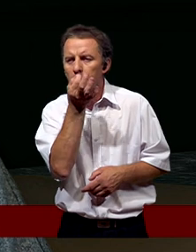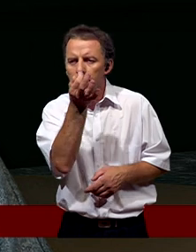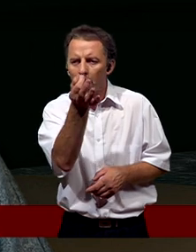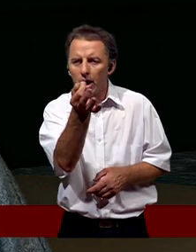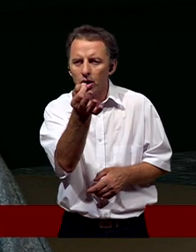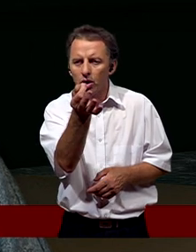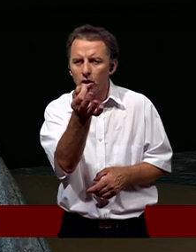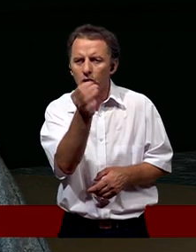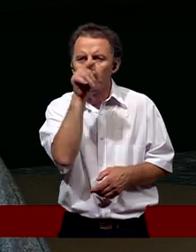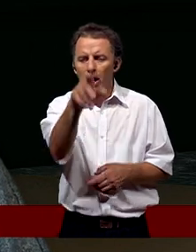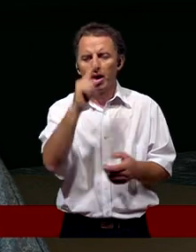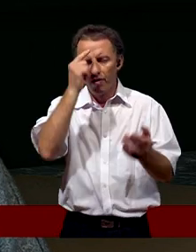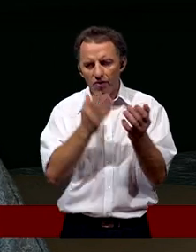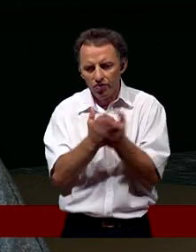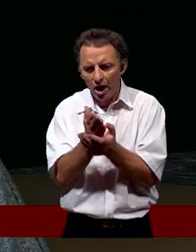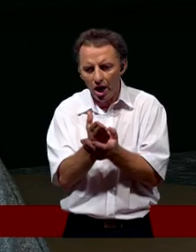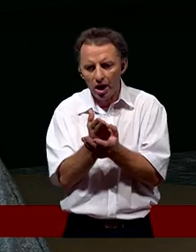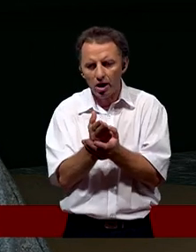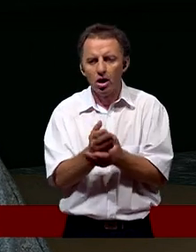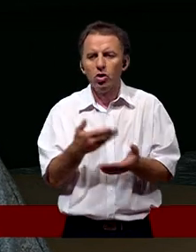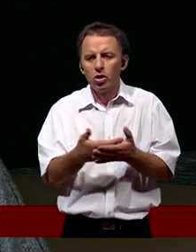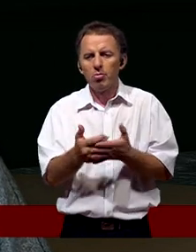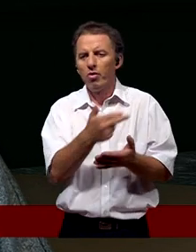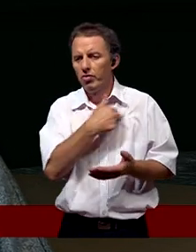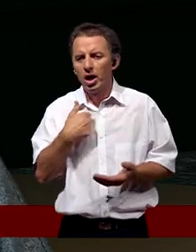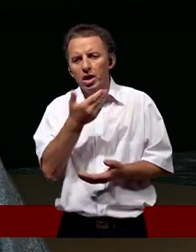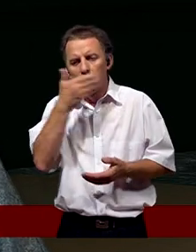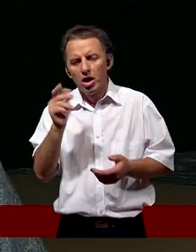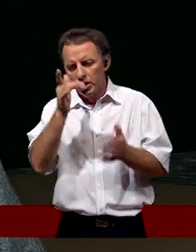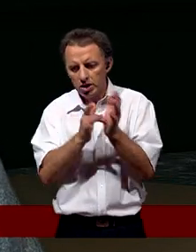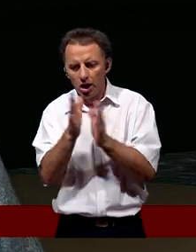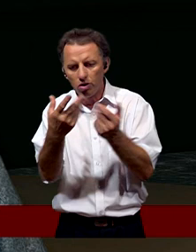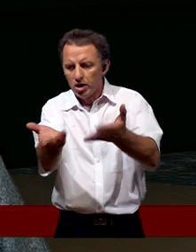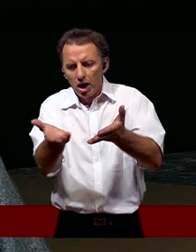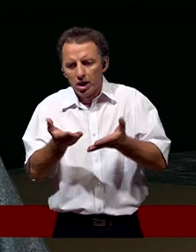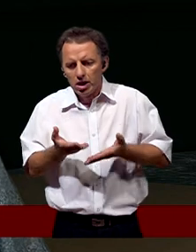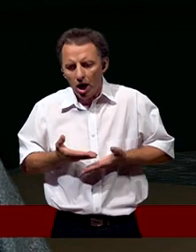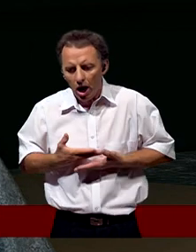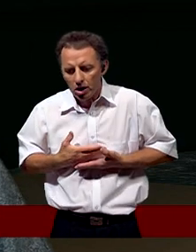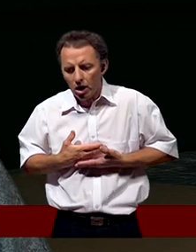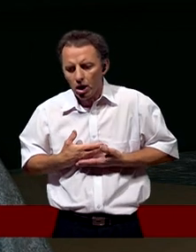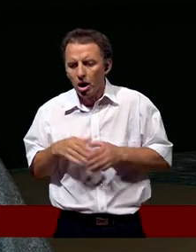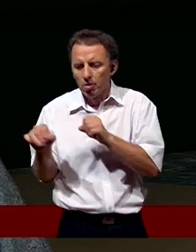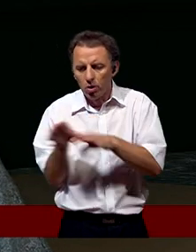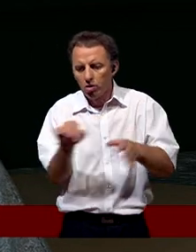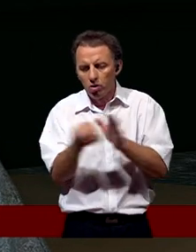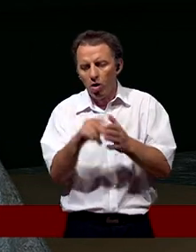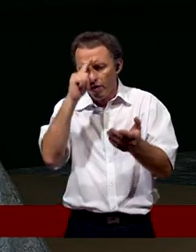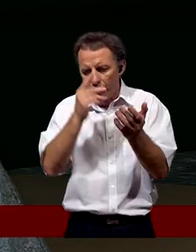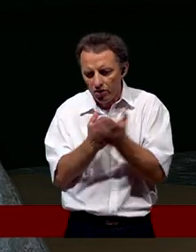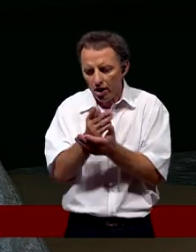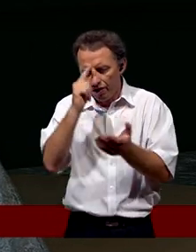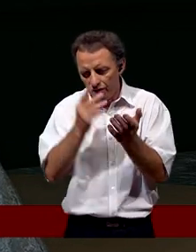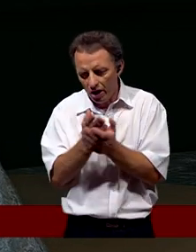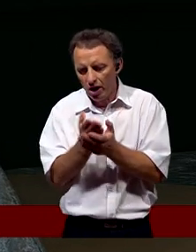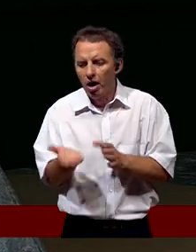pytanie, czy może tej wiary wśród nas takiej nie ma? Czy Jezus nie daje nam wydarzeń stosownie do naszej wiary i